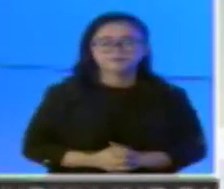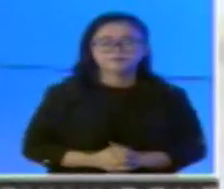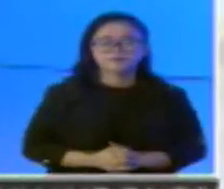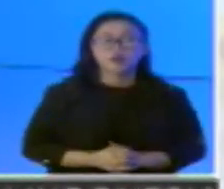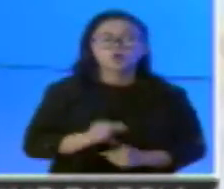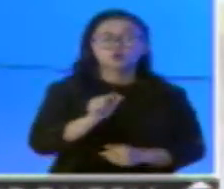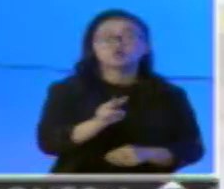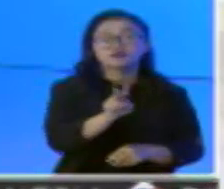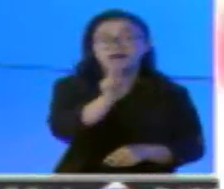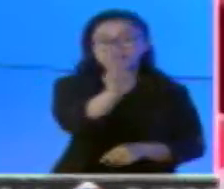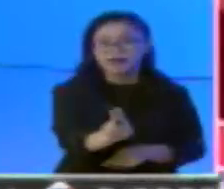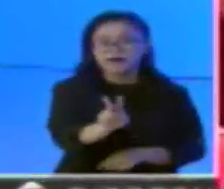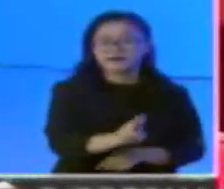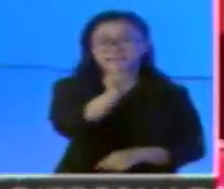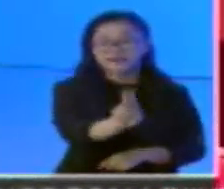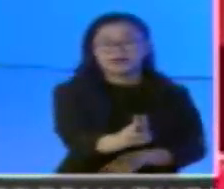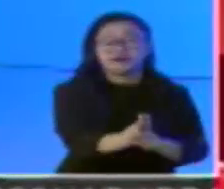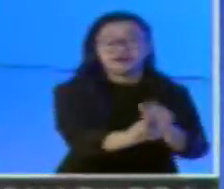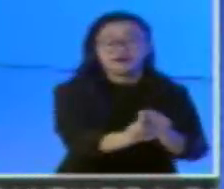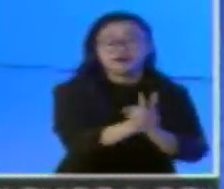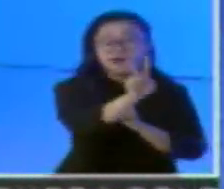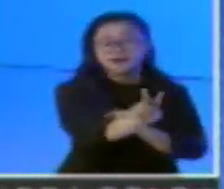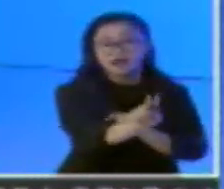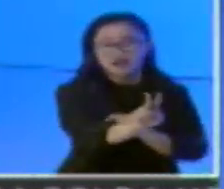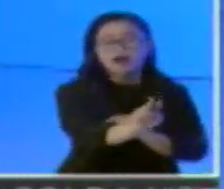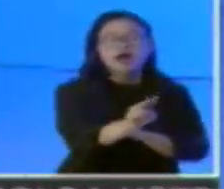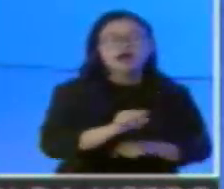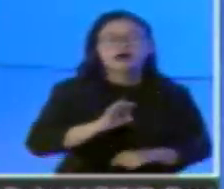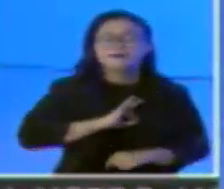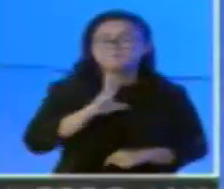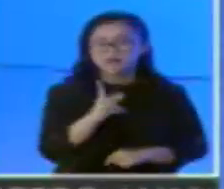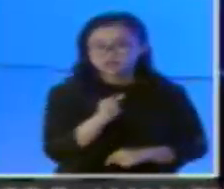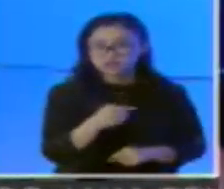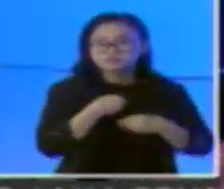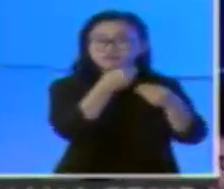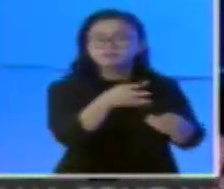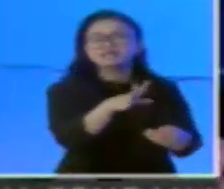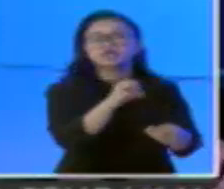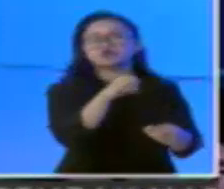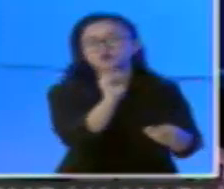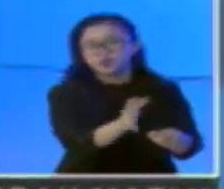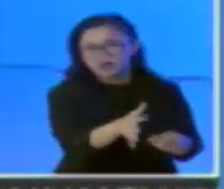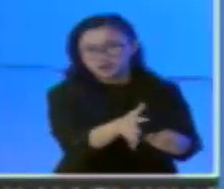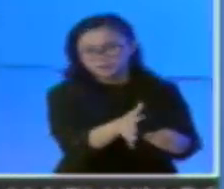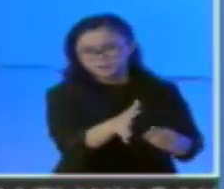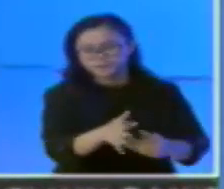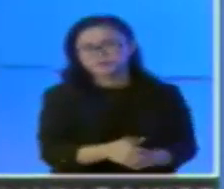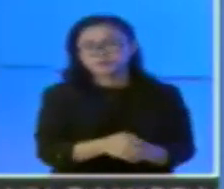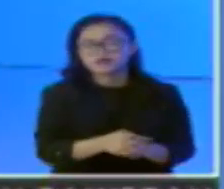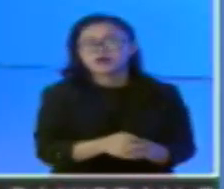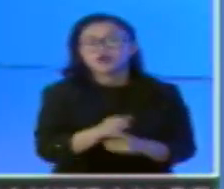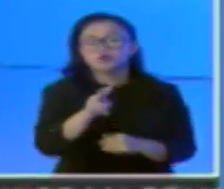nomor ganda, pasangan peraih medali emas masing-masing diguyur bonus 400 juta rupiah. Bonus